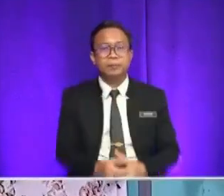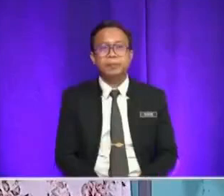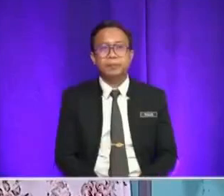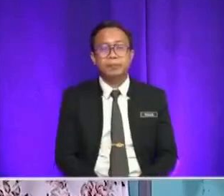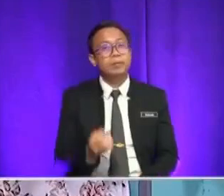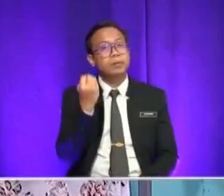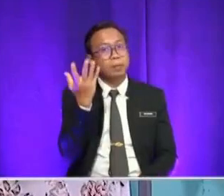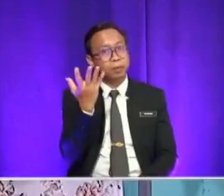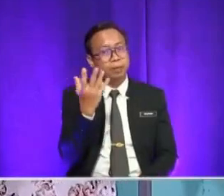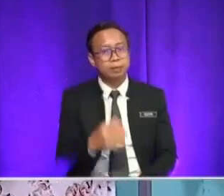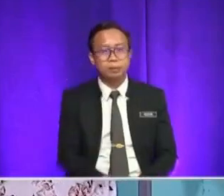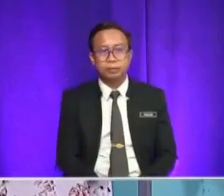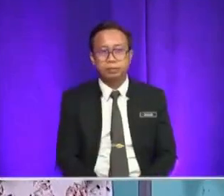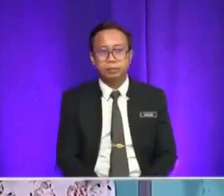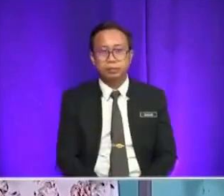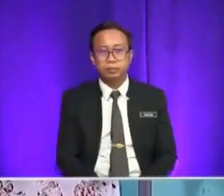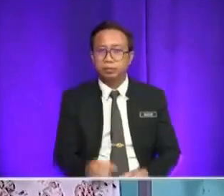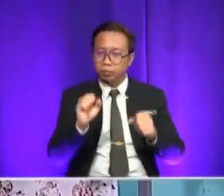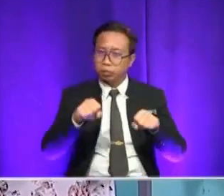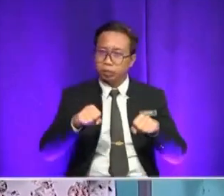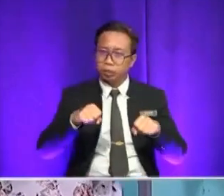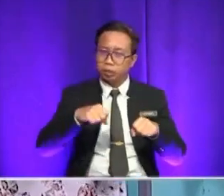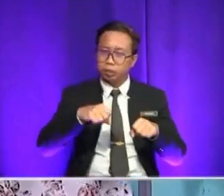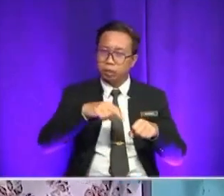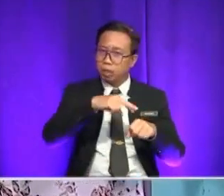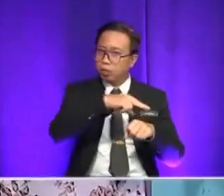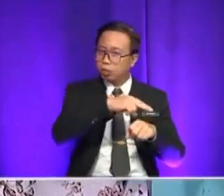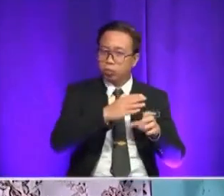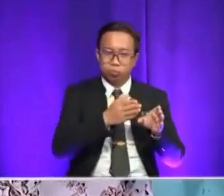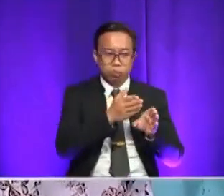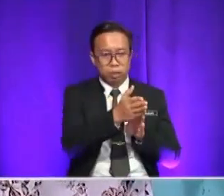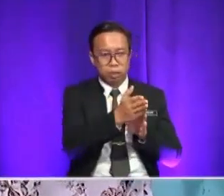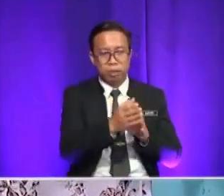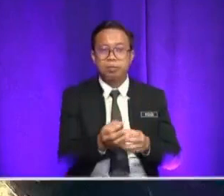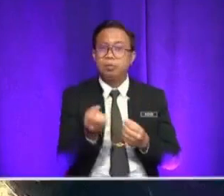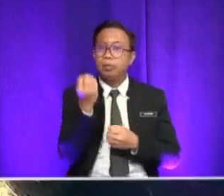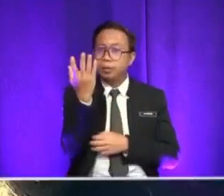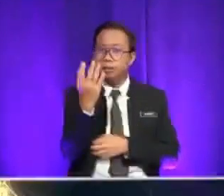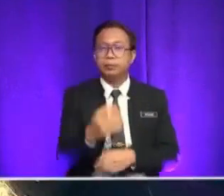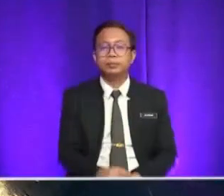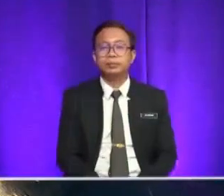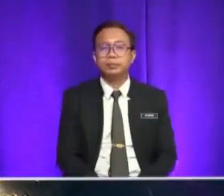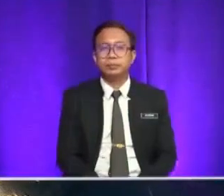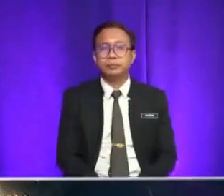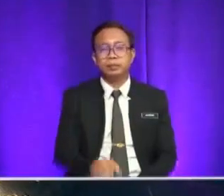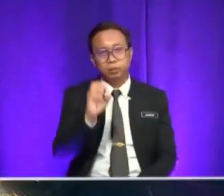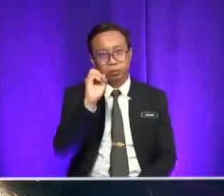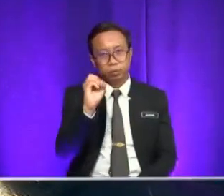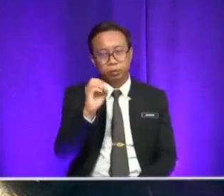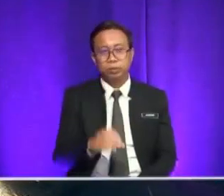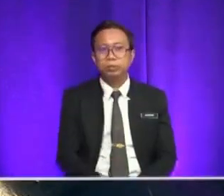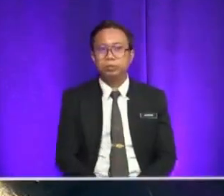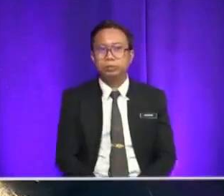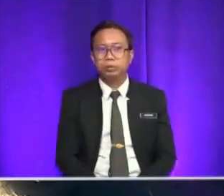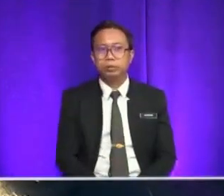Dia membenarkan saya boleh lalu ke sana. Jadi berapa rintangan kita? Tu nak tahu berapa, cikgu? Kosong lah. Kosong.